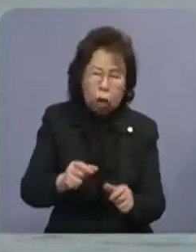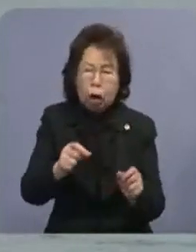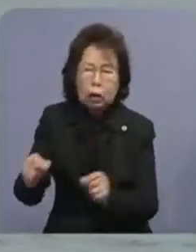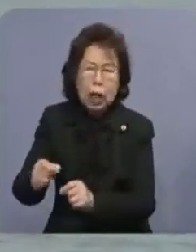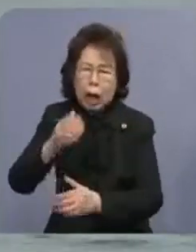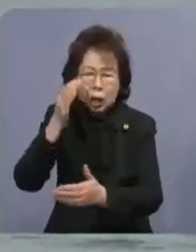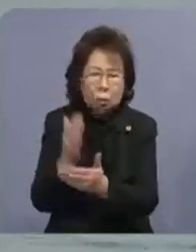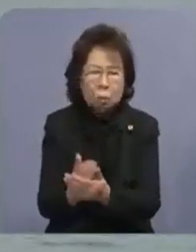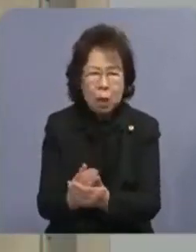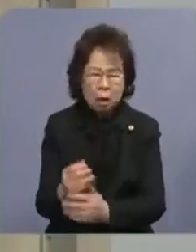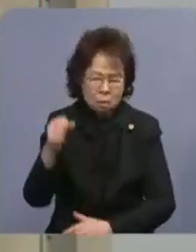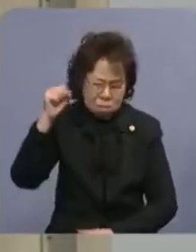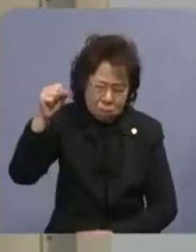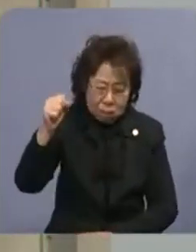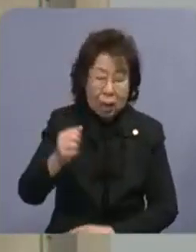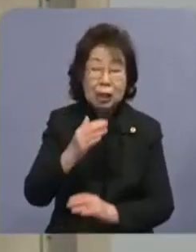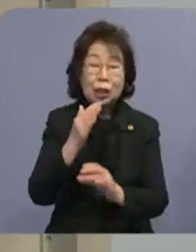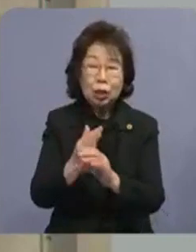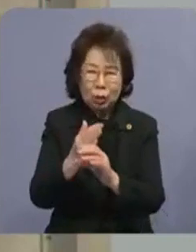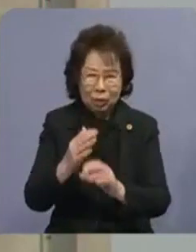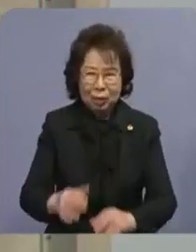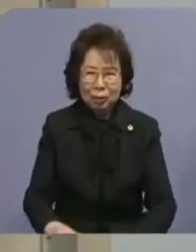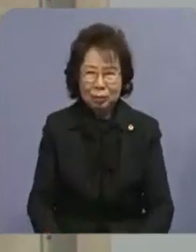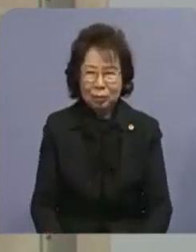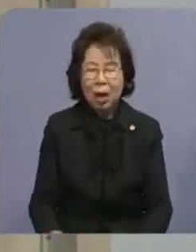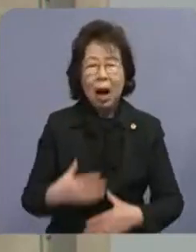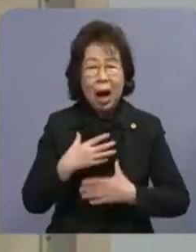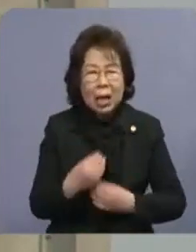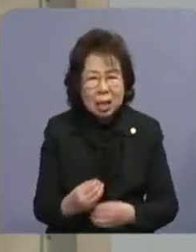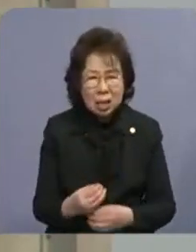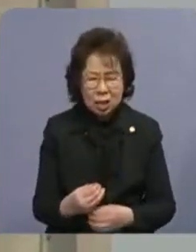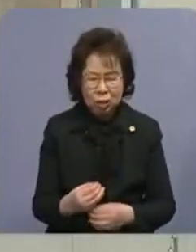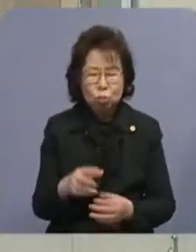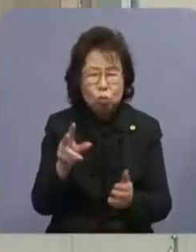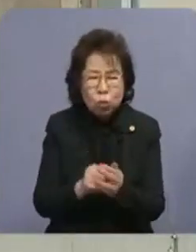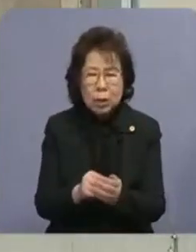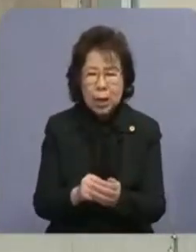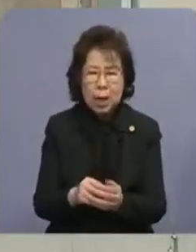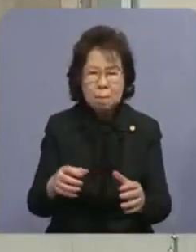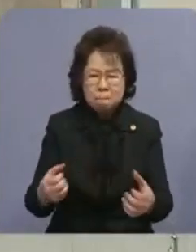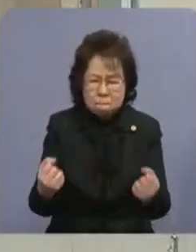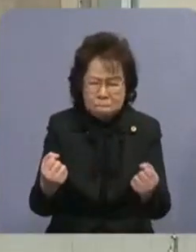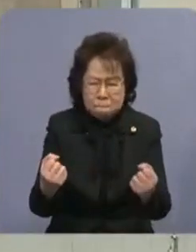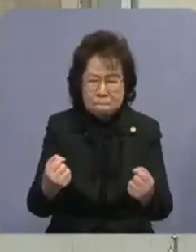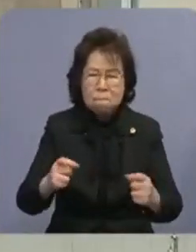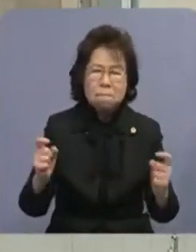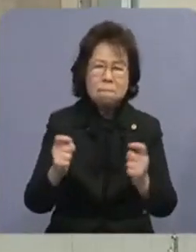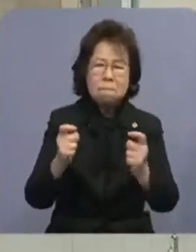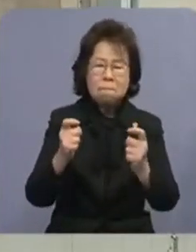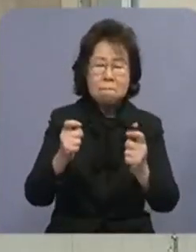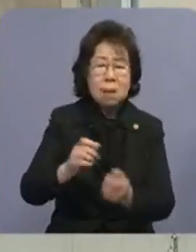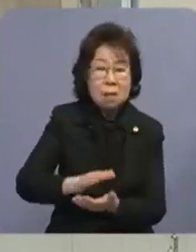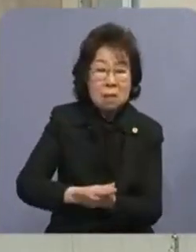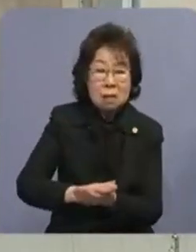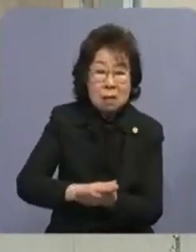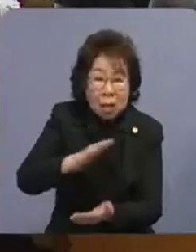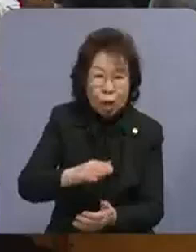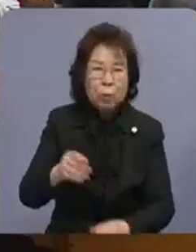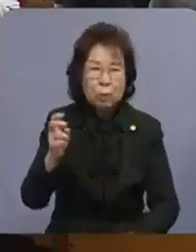연장하려 한다며이를 막으려는 시민단체 안전을 쟁점으로 하는 양측의 공방이 가열되는